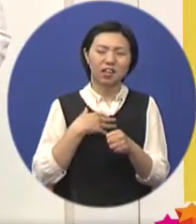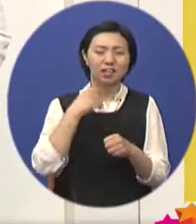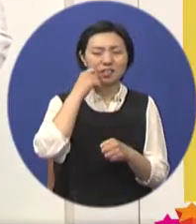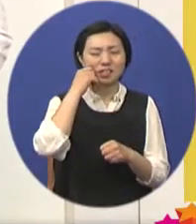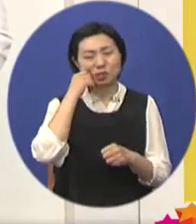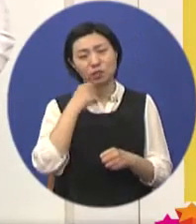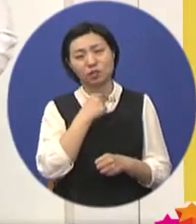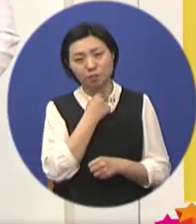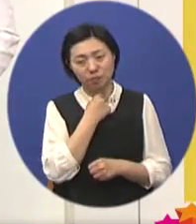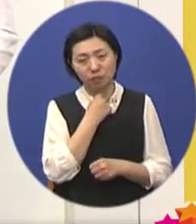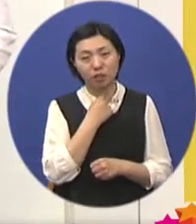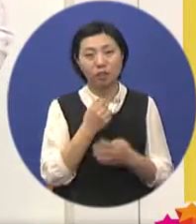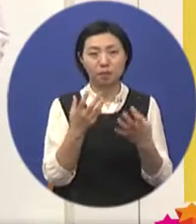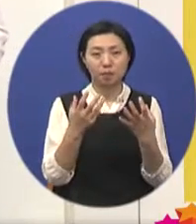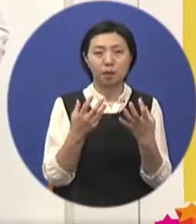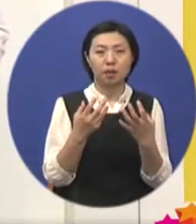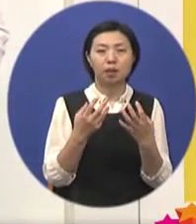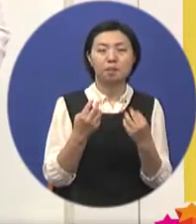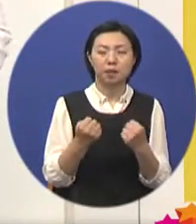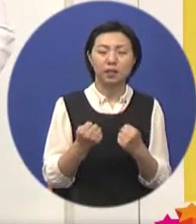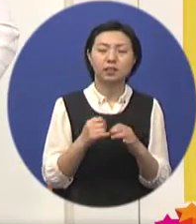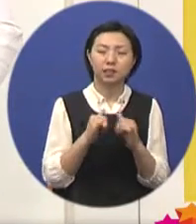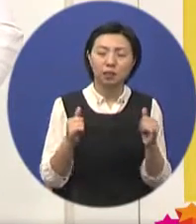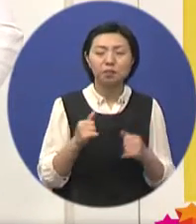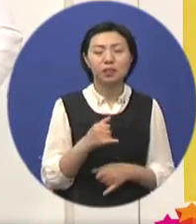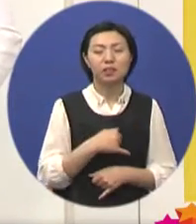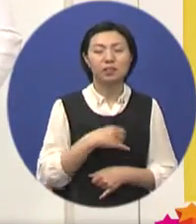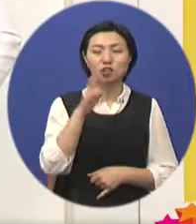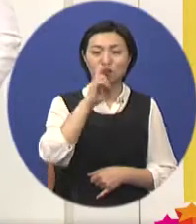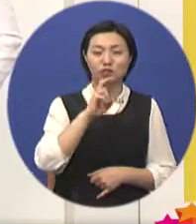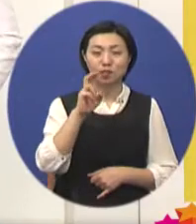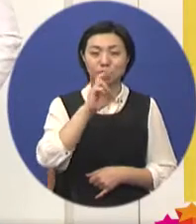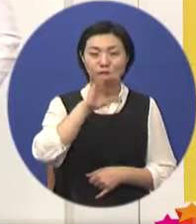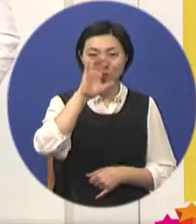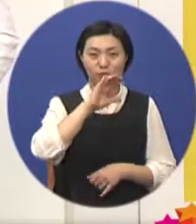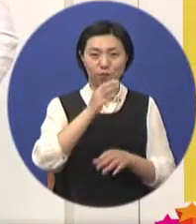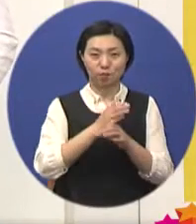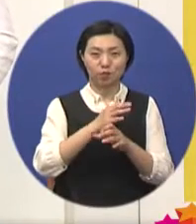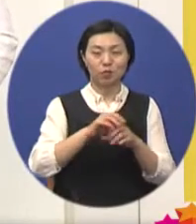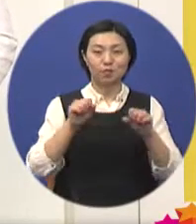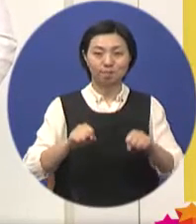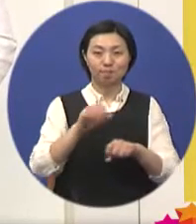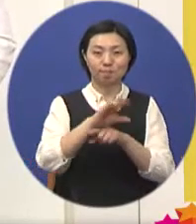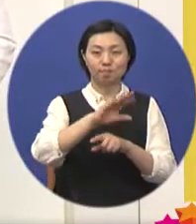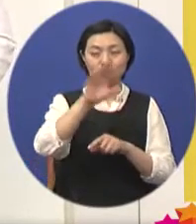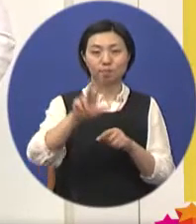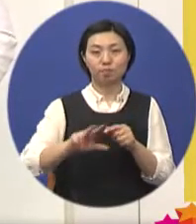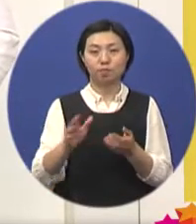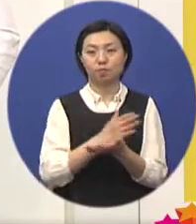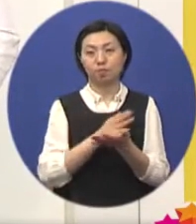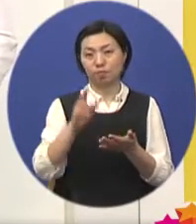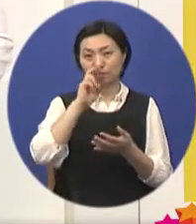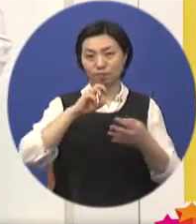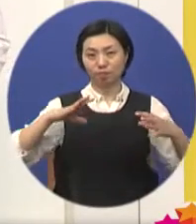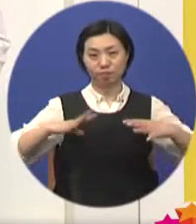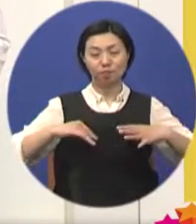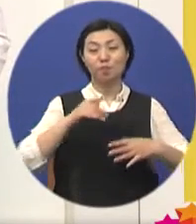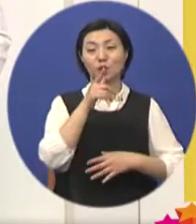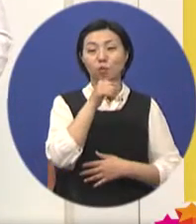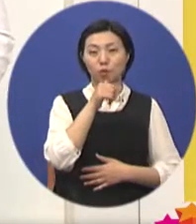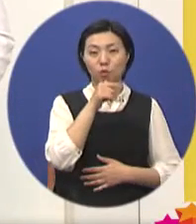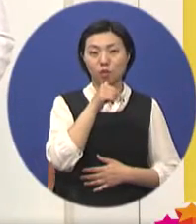지금 연습 중입니다. 아, 그래요? 분들도. 예, 네, 도전하실 거예요. 자, 생방송 전국 나눔 노래자랑 월요일입니다. 계속해서 네. 트로트